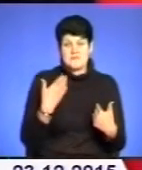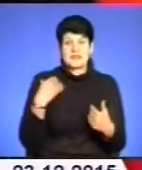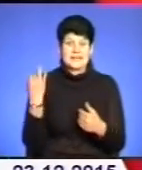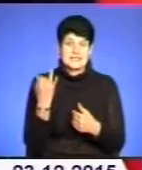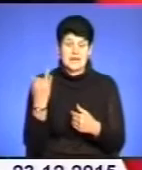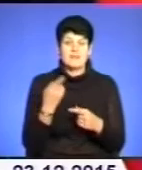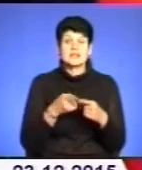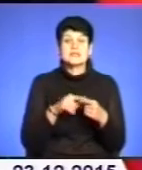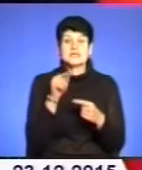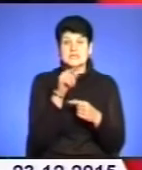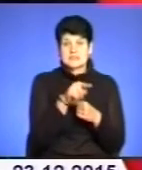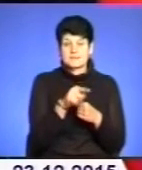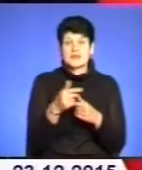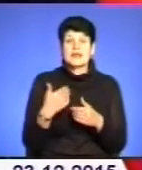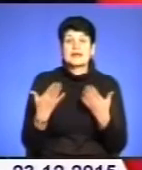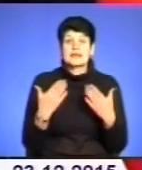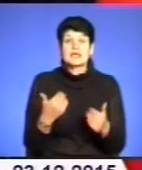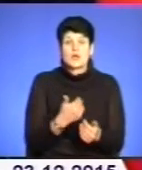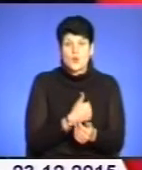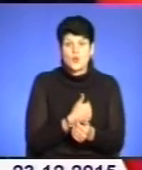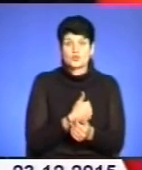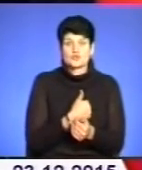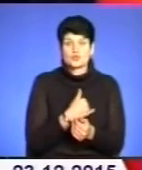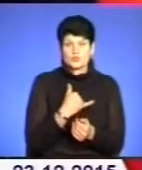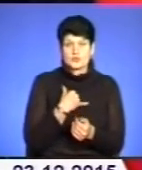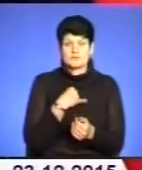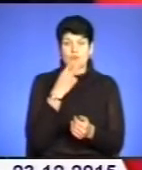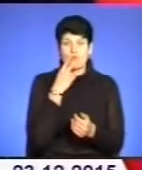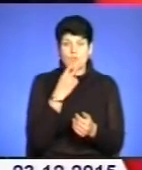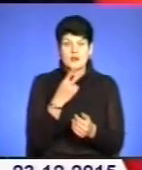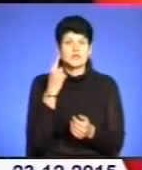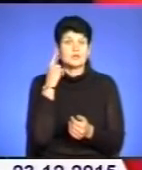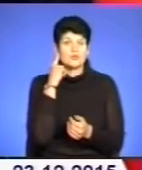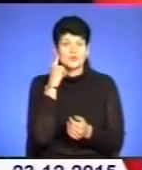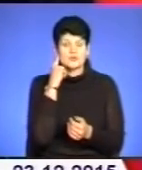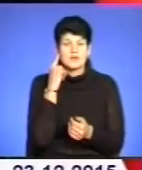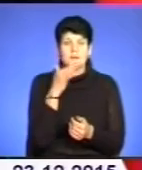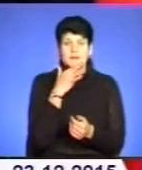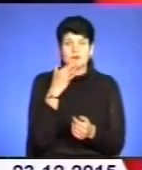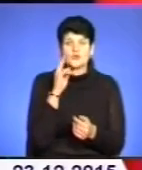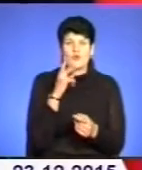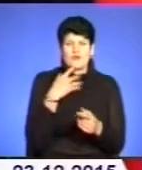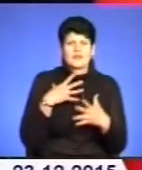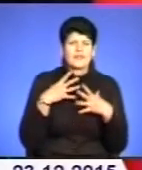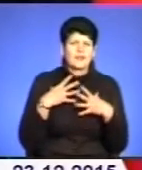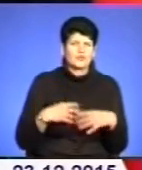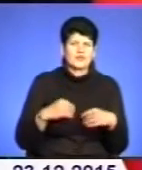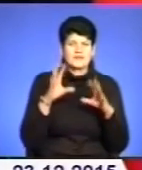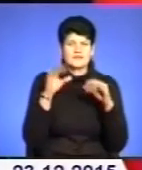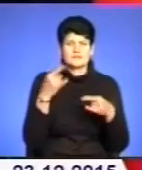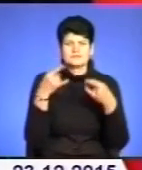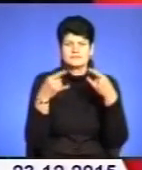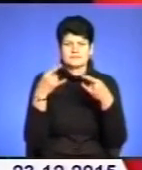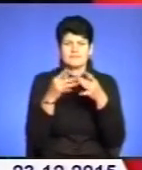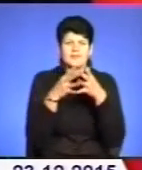тим, які хочуть нас побачити, з нами почути, бо багато хто каже, що ми вже всіх надоїли, бо в усіх екранах більше,